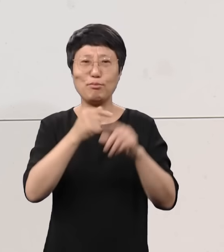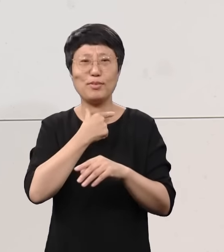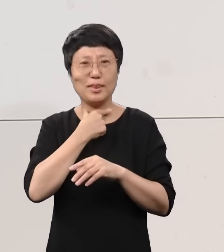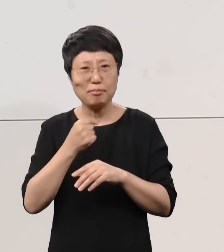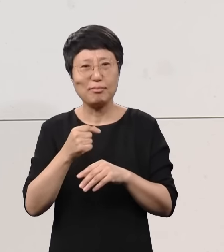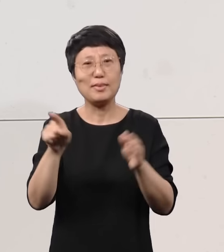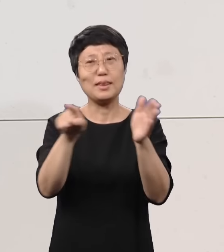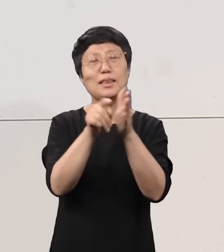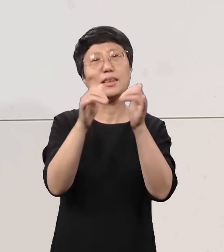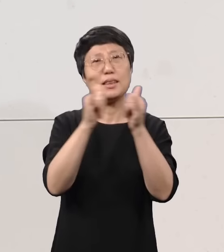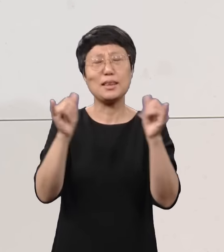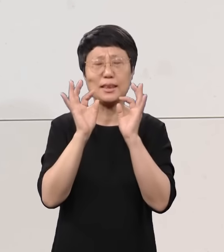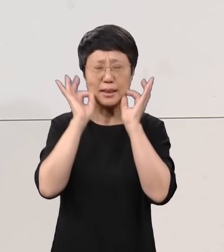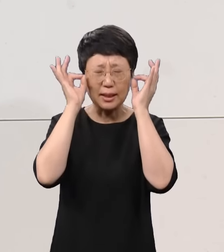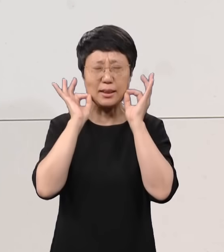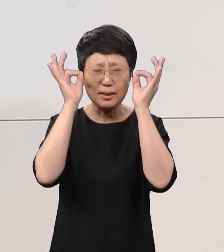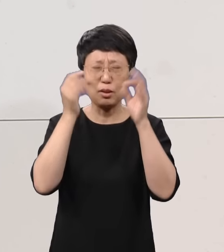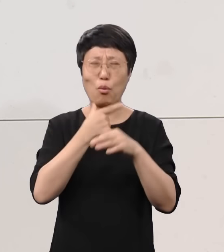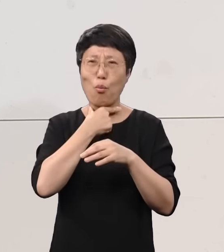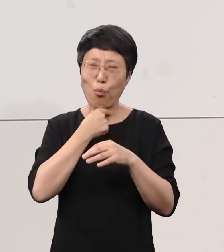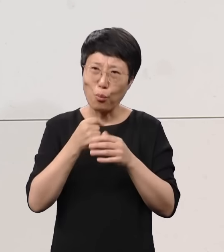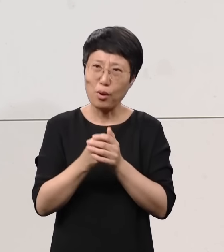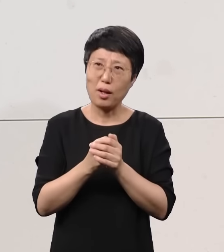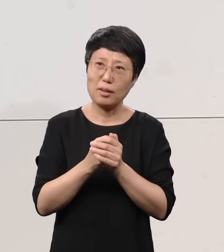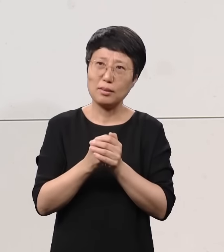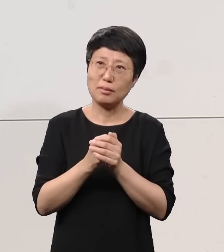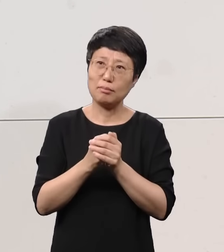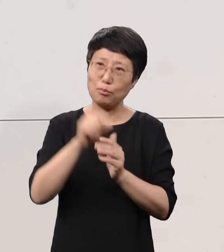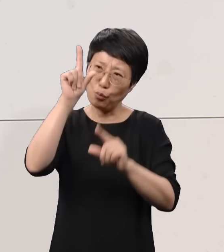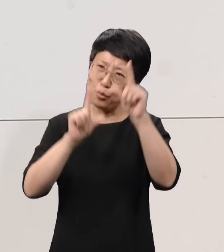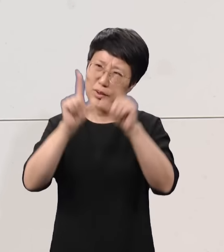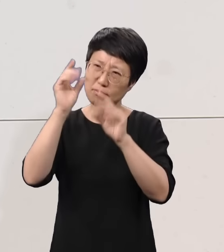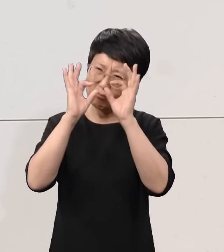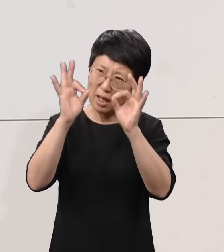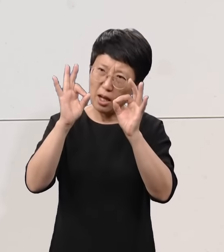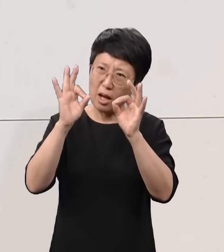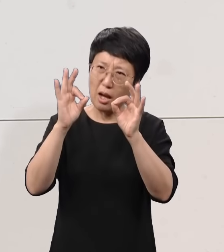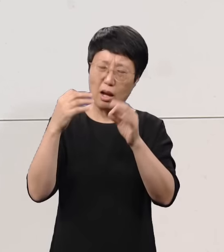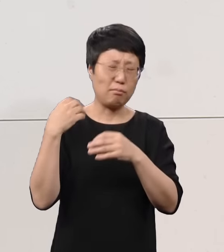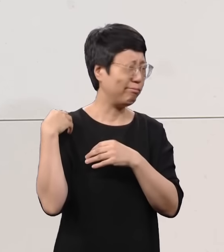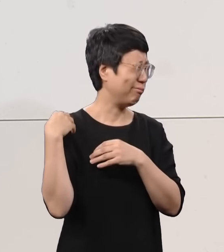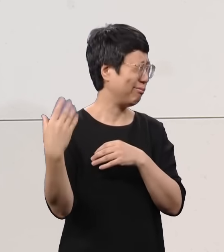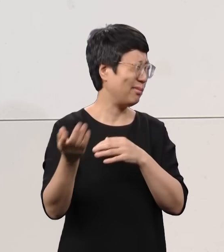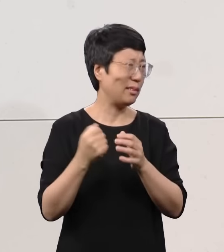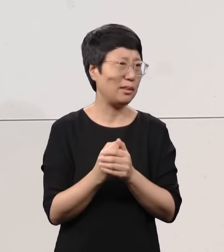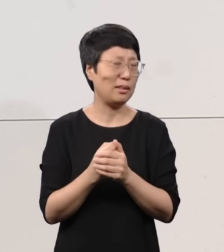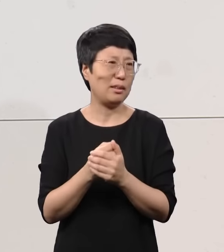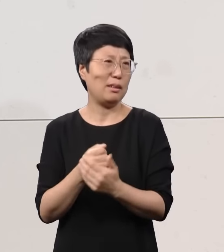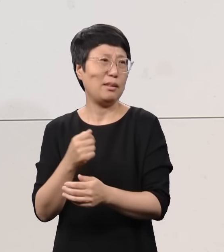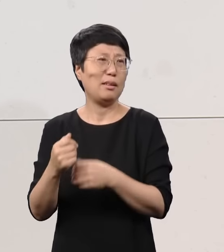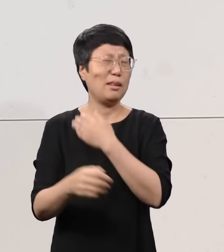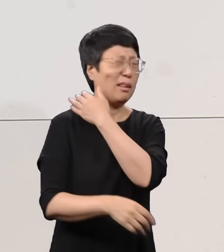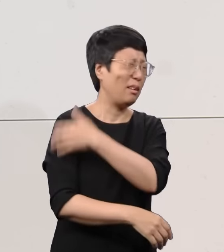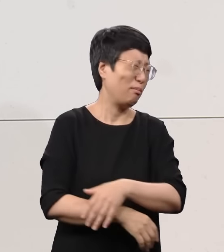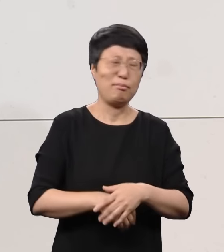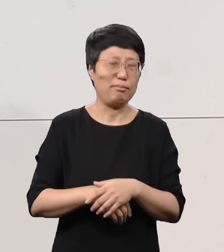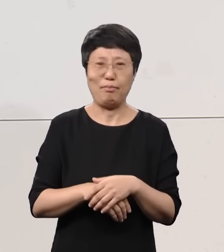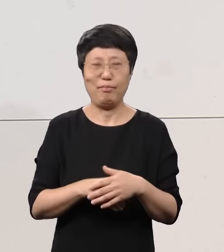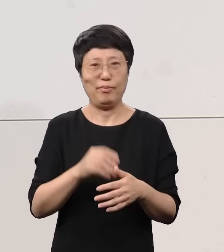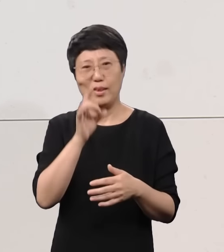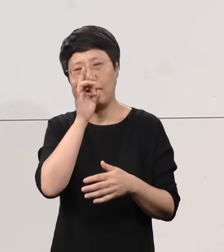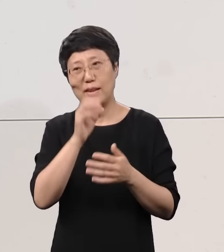신자들의 그 간절한 바람을 보고 그냥 차마 그냥 잊지는 못하고 오지람 넓다고